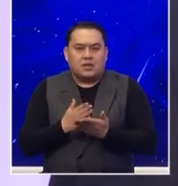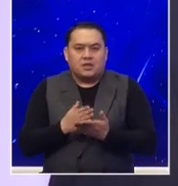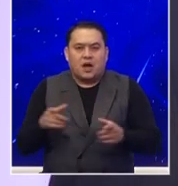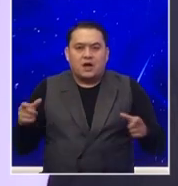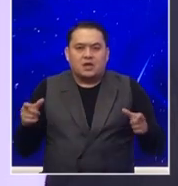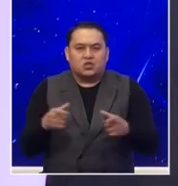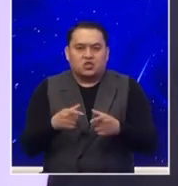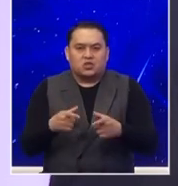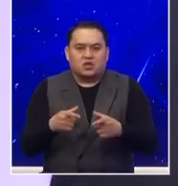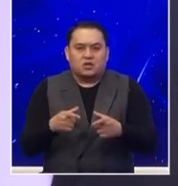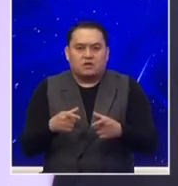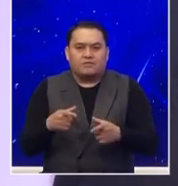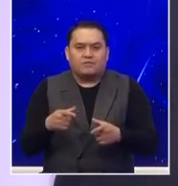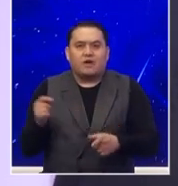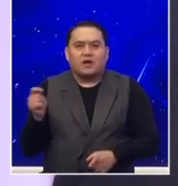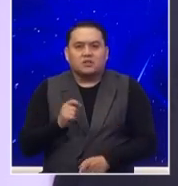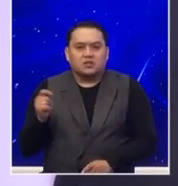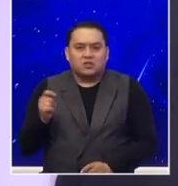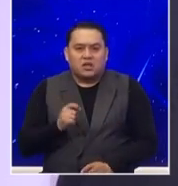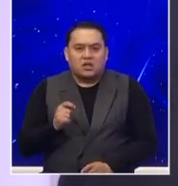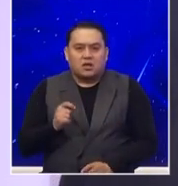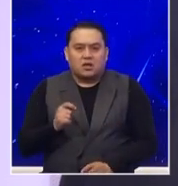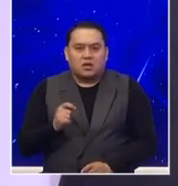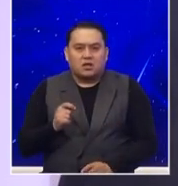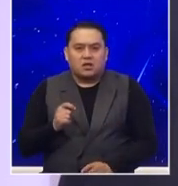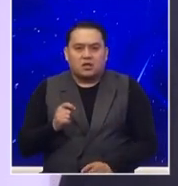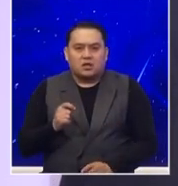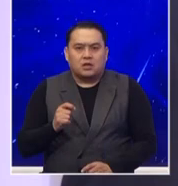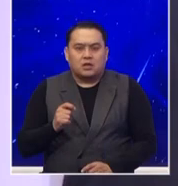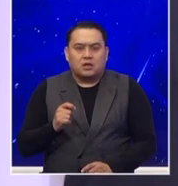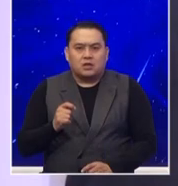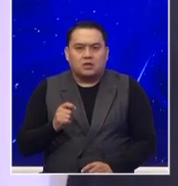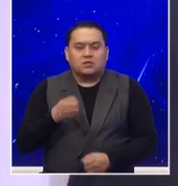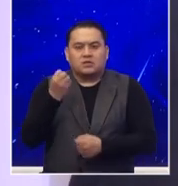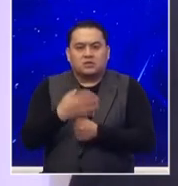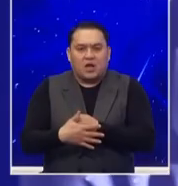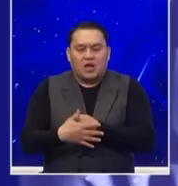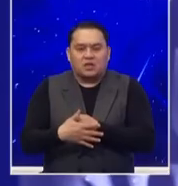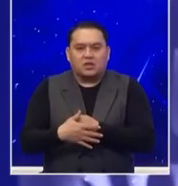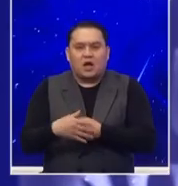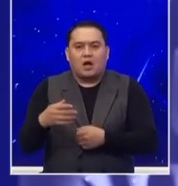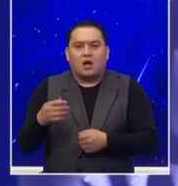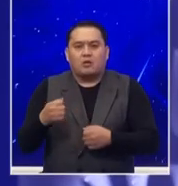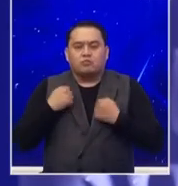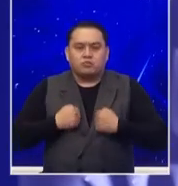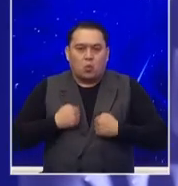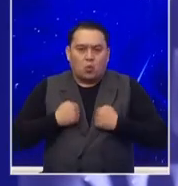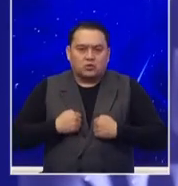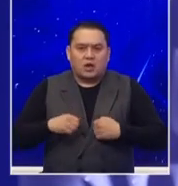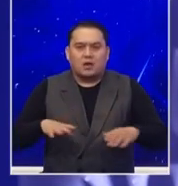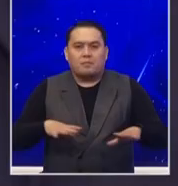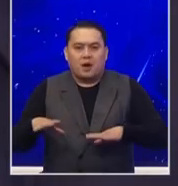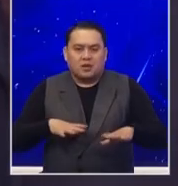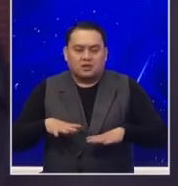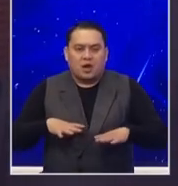предусмотрены ограничения в воскресные дни для СПА, центров саун для торговых домов и